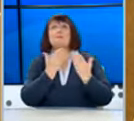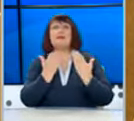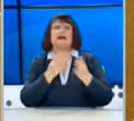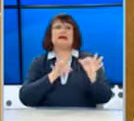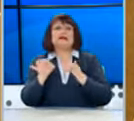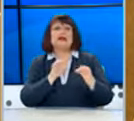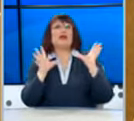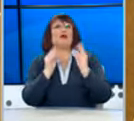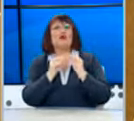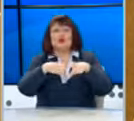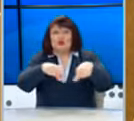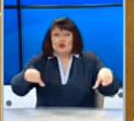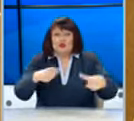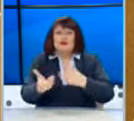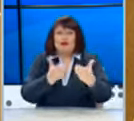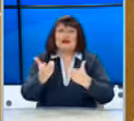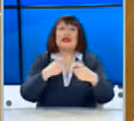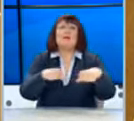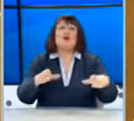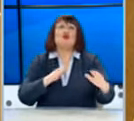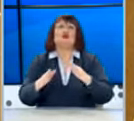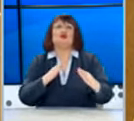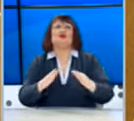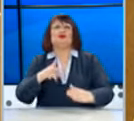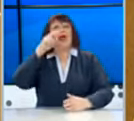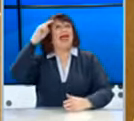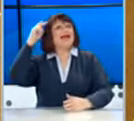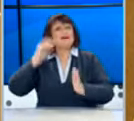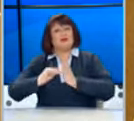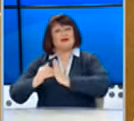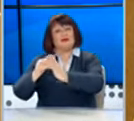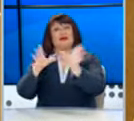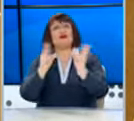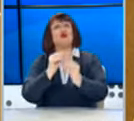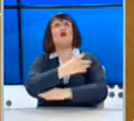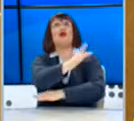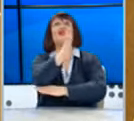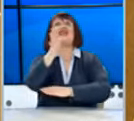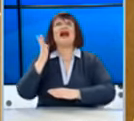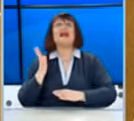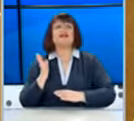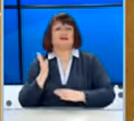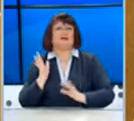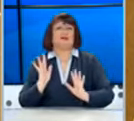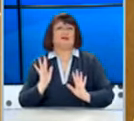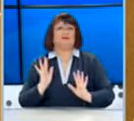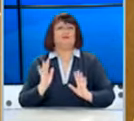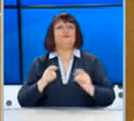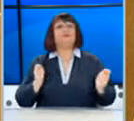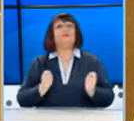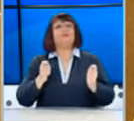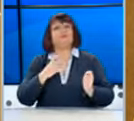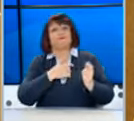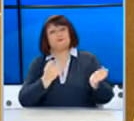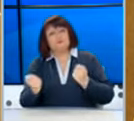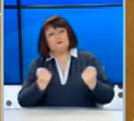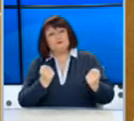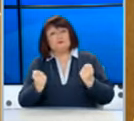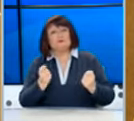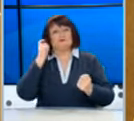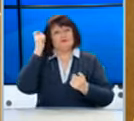σχέδια. Να δημιουργηθούν έξυπνες δασικές υπηρεσίες. Να υλοποιήσουμε τη δασική στρατηγική και το